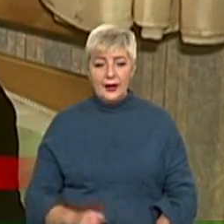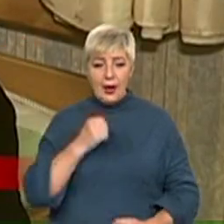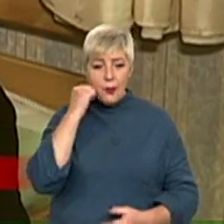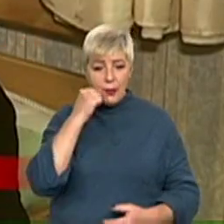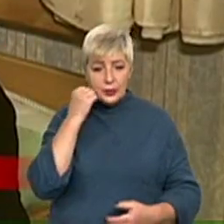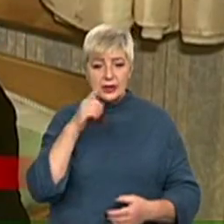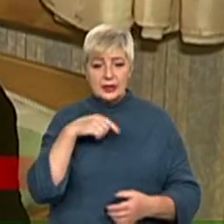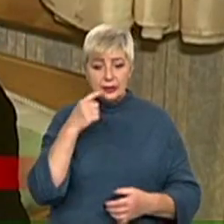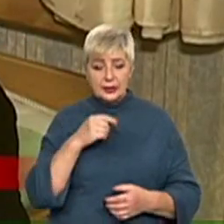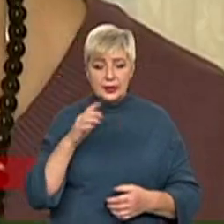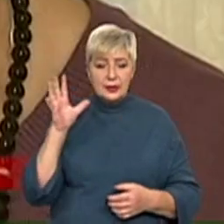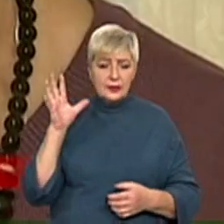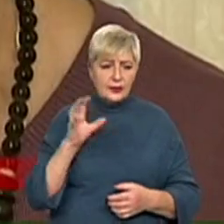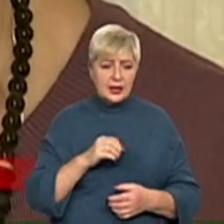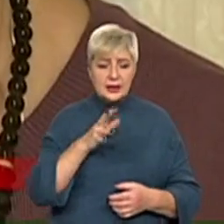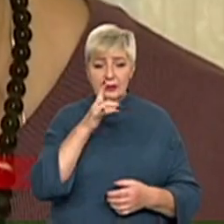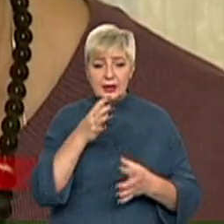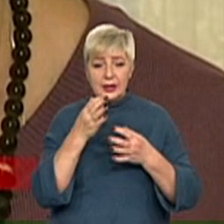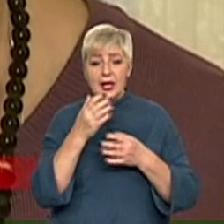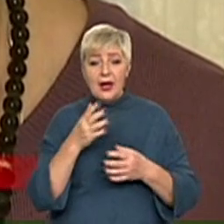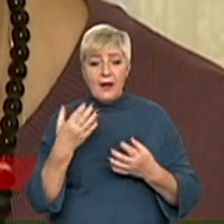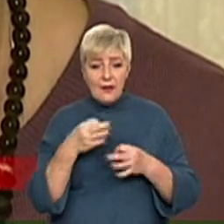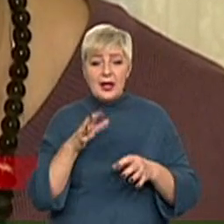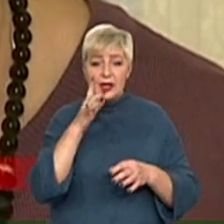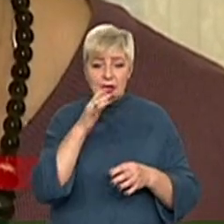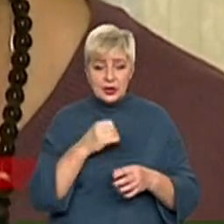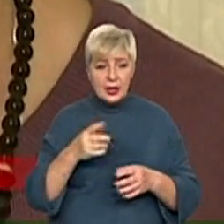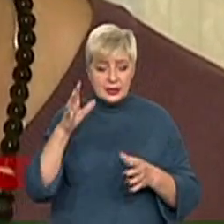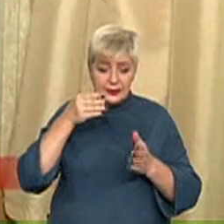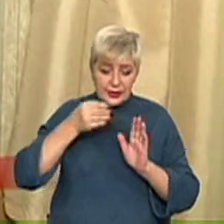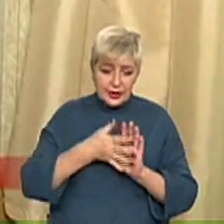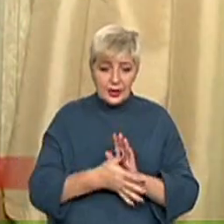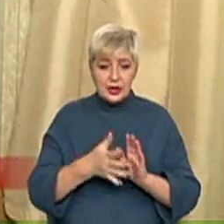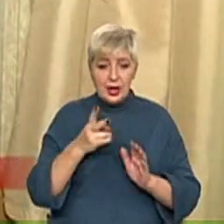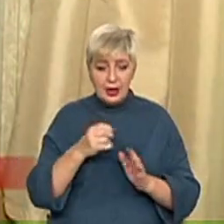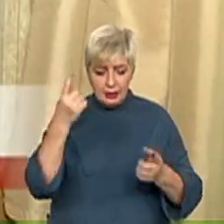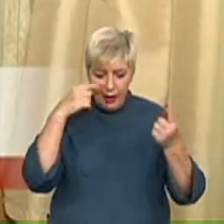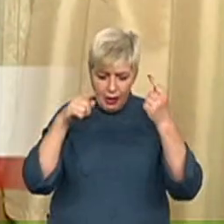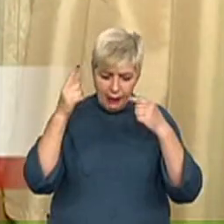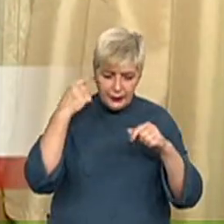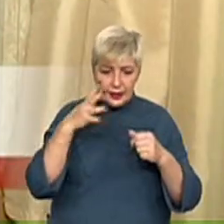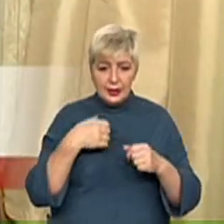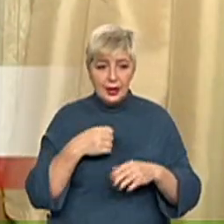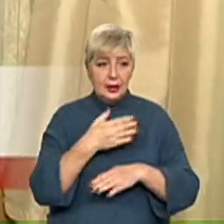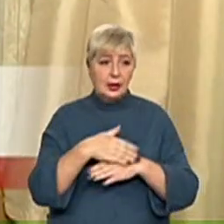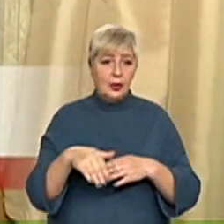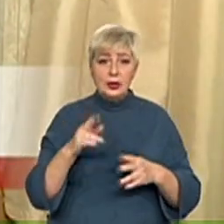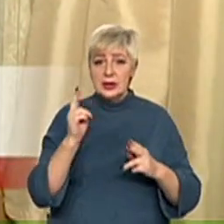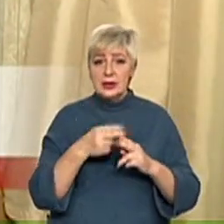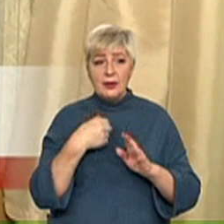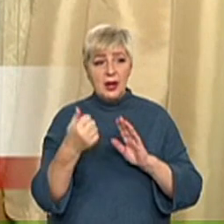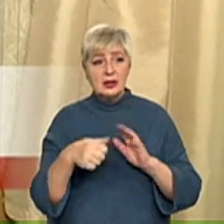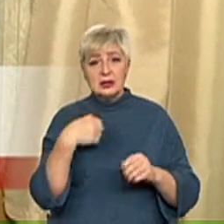Бабуся говорить, що увесь вільний час хлопець витрачає на винаходи. На вулицю ніде так без діла